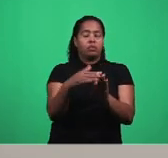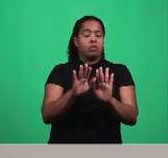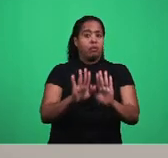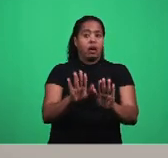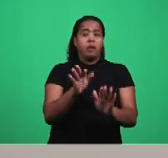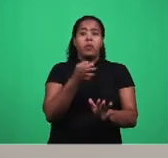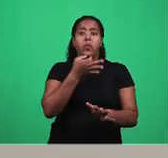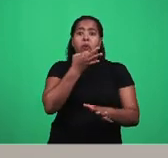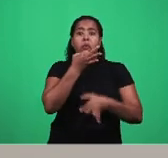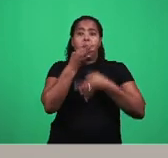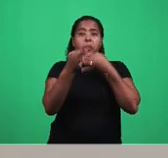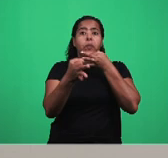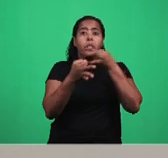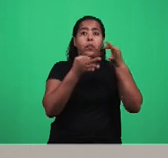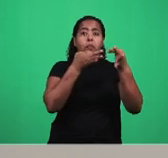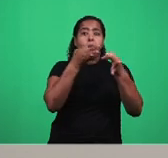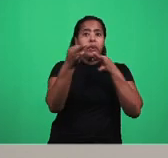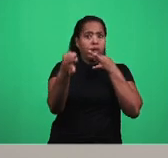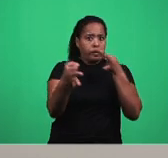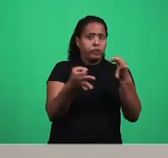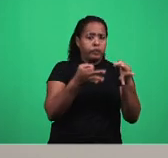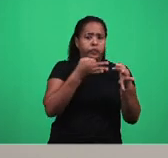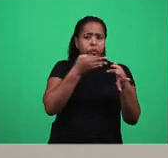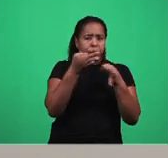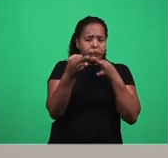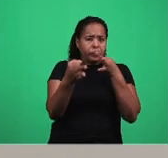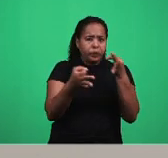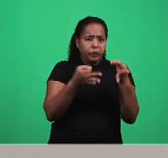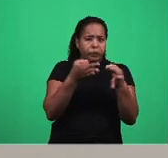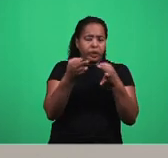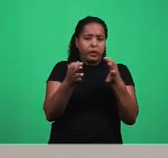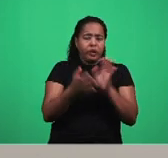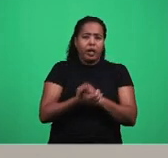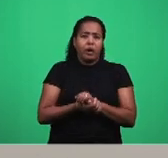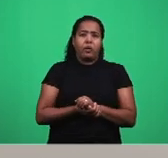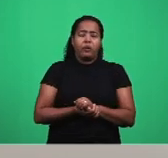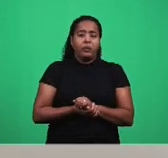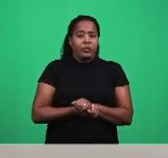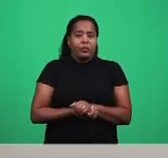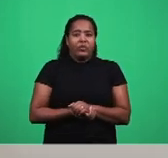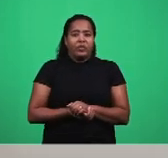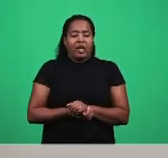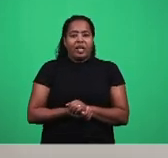Il a fait ici une suggestion par rapport aux minutes à la fin.